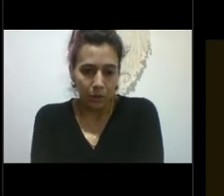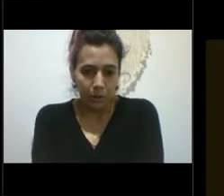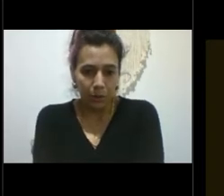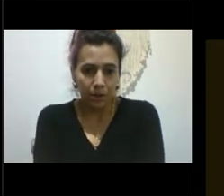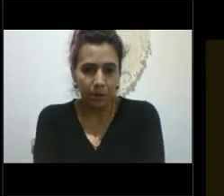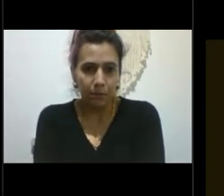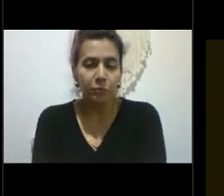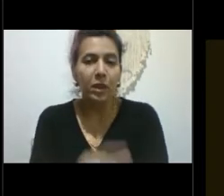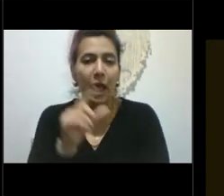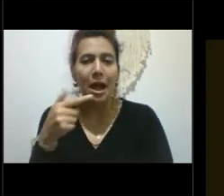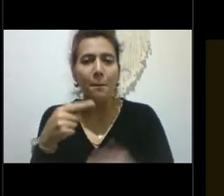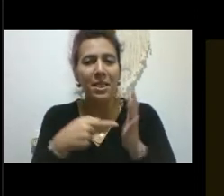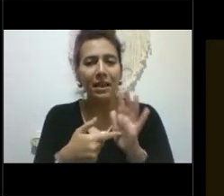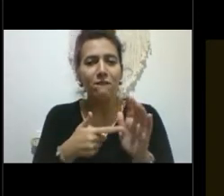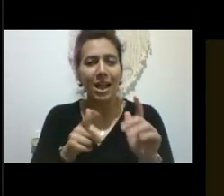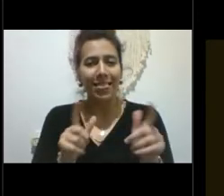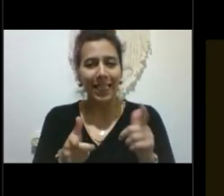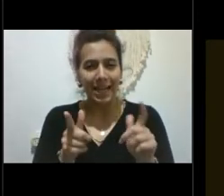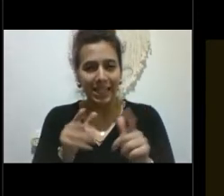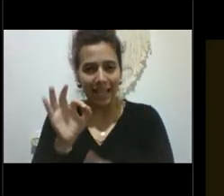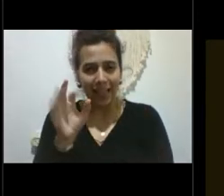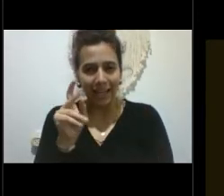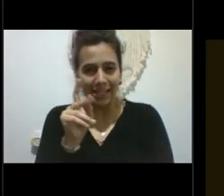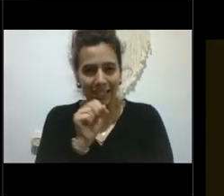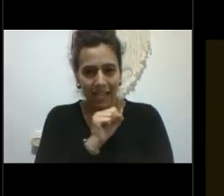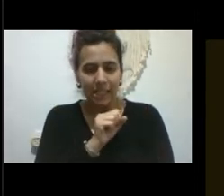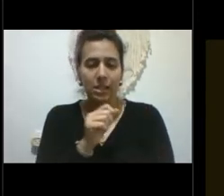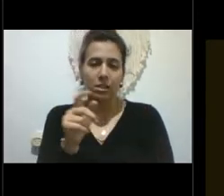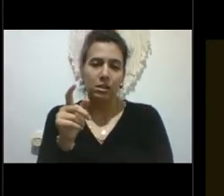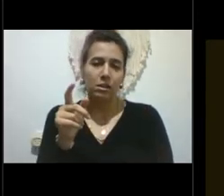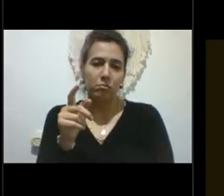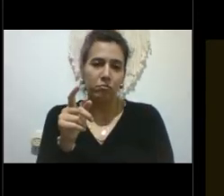למה דווקא טקסס, מישהו שאל, אמרתי, עניתי קצת.